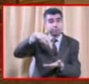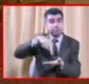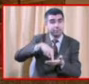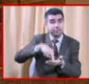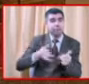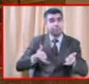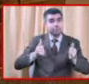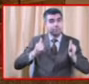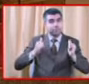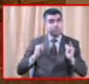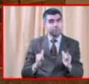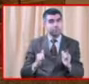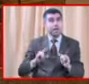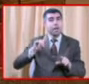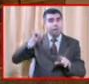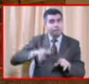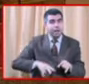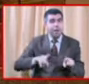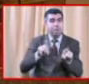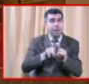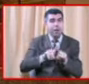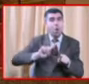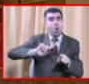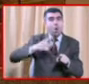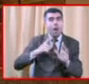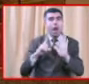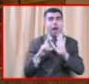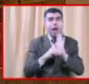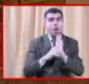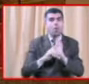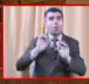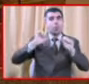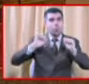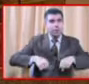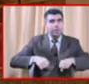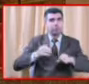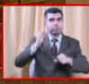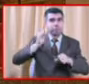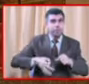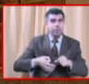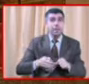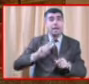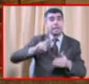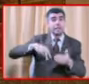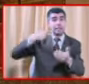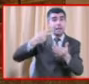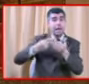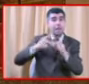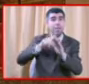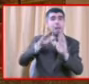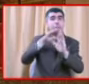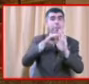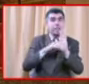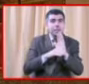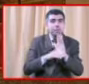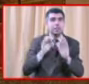يعني، صوت على الشطر الاول والشطر الثاني، وصوت على يعني اللجنة، انا كنتمي